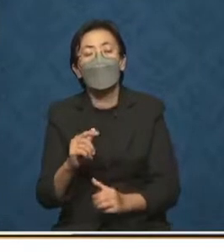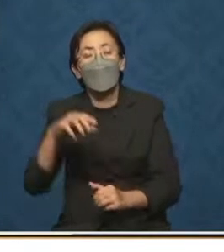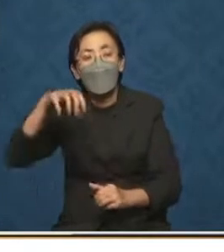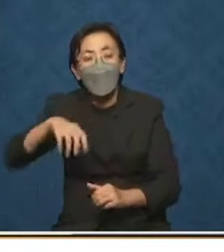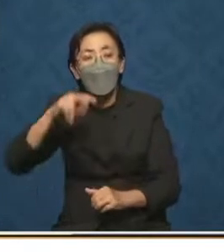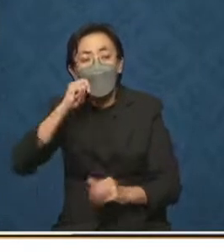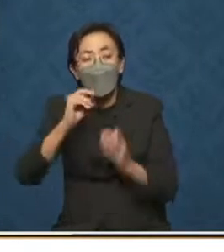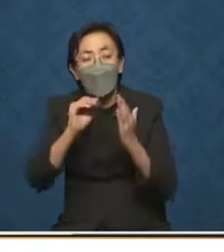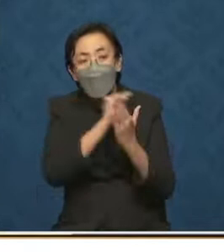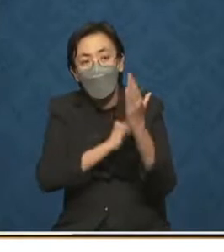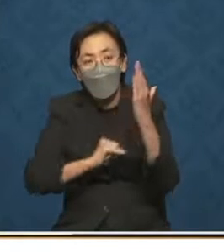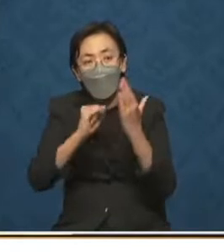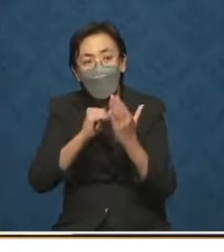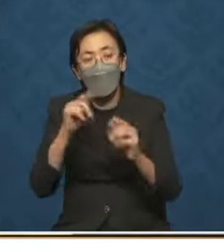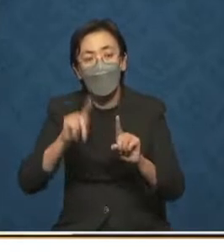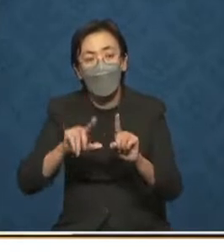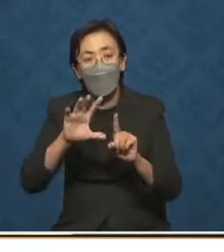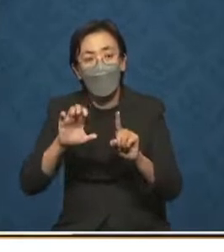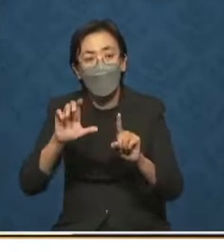500 ล้าน